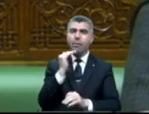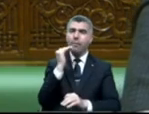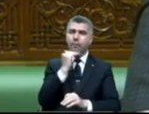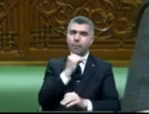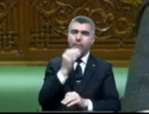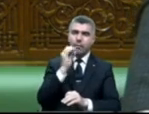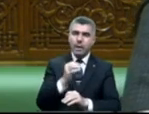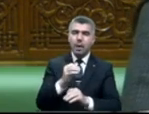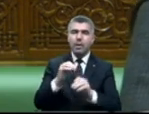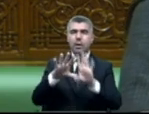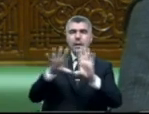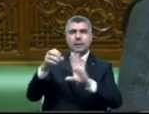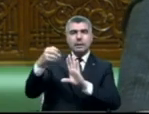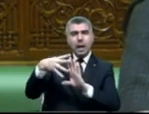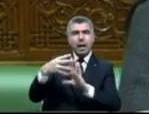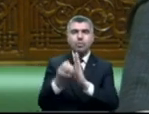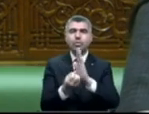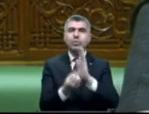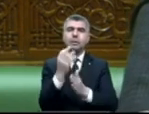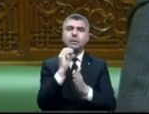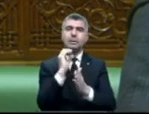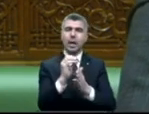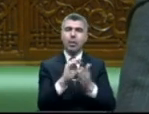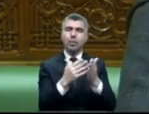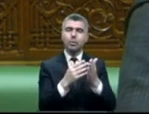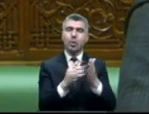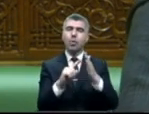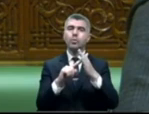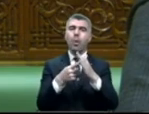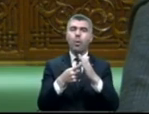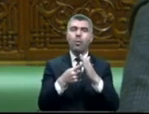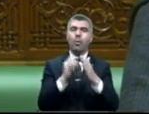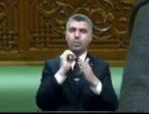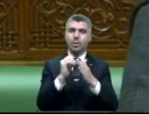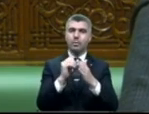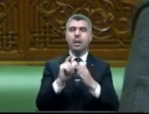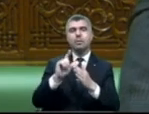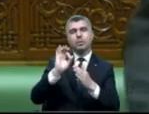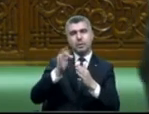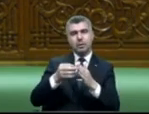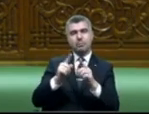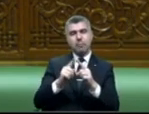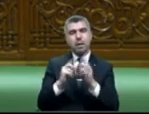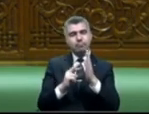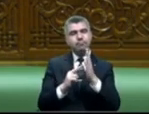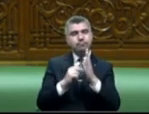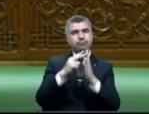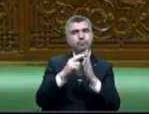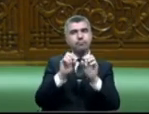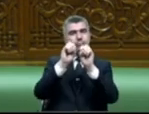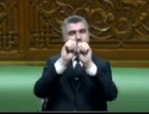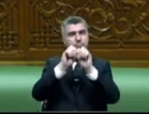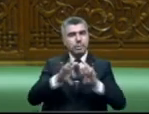في تطوير الطاقات المتجددة باعتماد نصيبها في مزيج استهلاك الكهربائي كمؤشر رئيسي من أجل الوصول إلى تعميم شبه